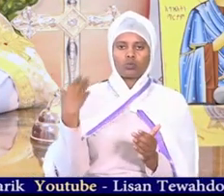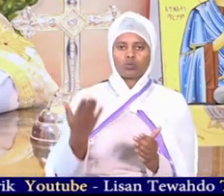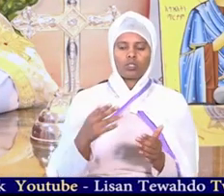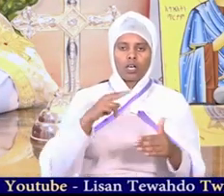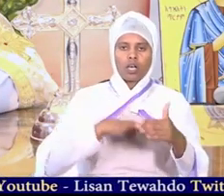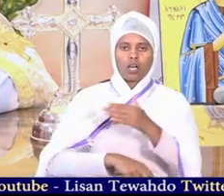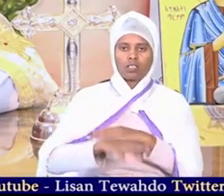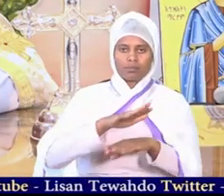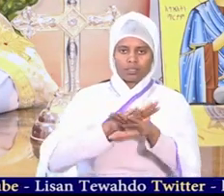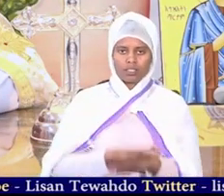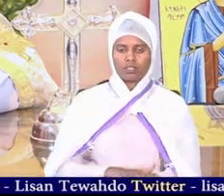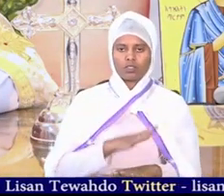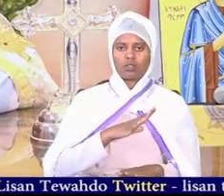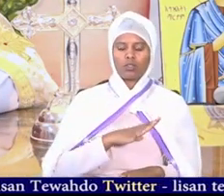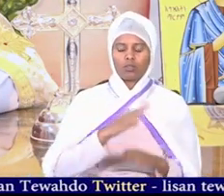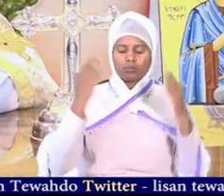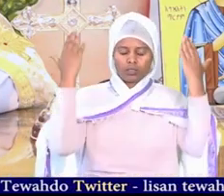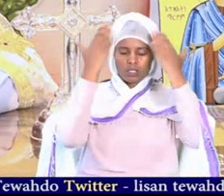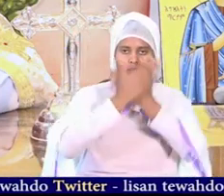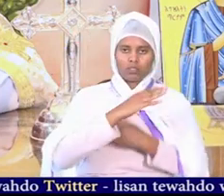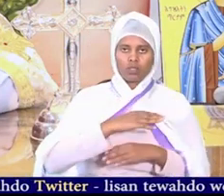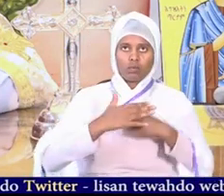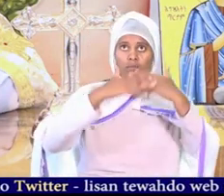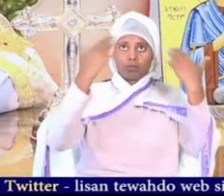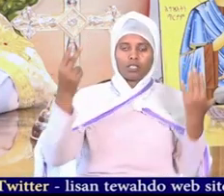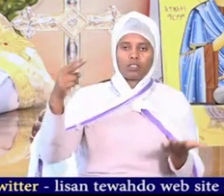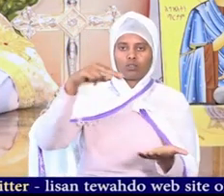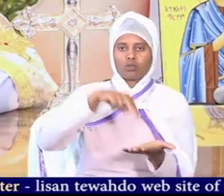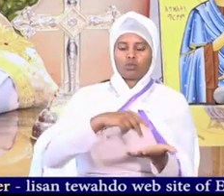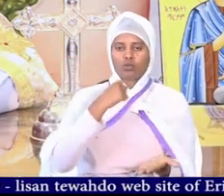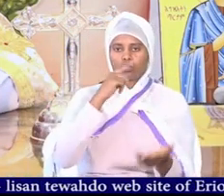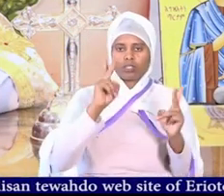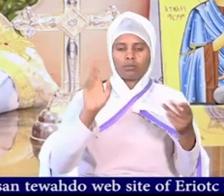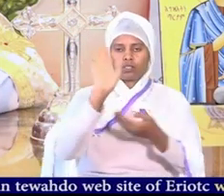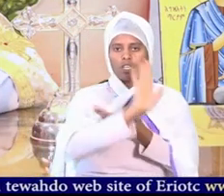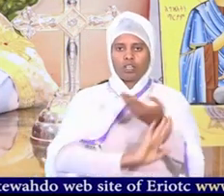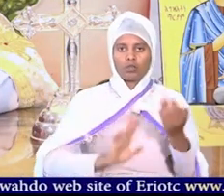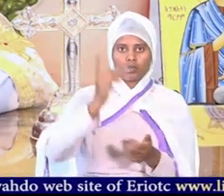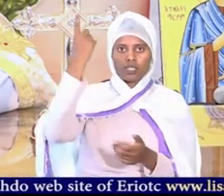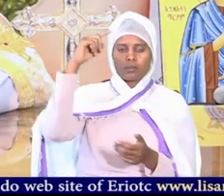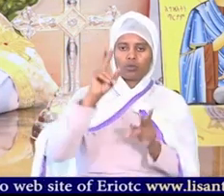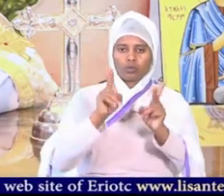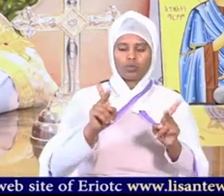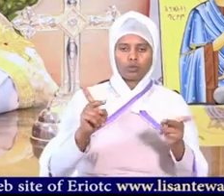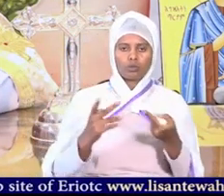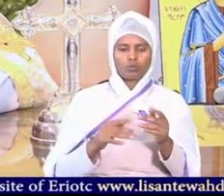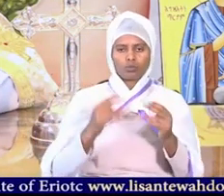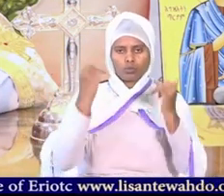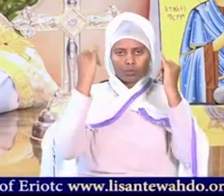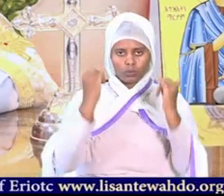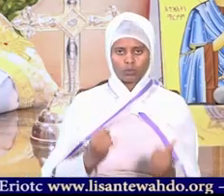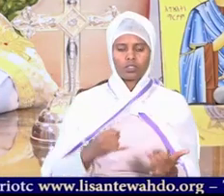اب مقزاعتي سقلمة زلخوم ناب برهان تقلصو ايلو كم زدحانهم لومون